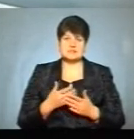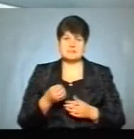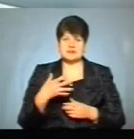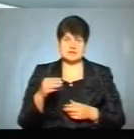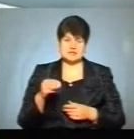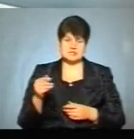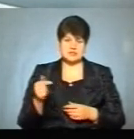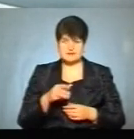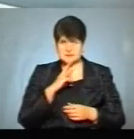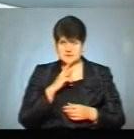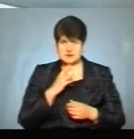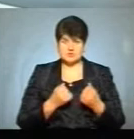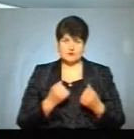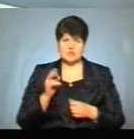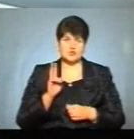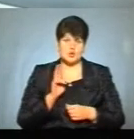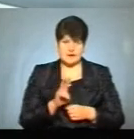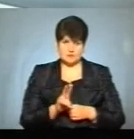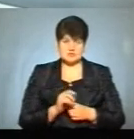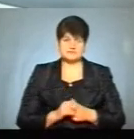гривень заробітна плата водії тролейбуса.